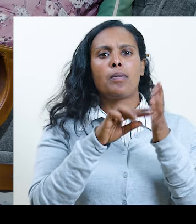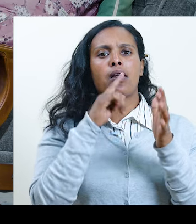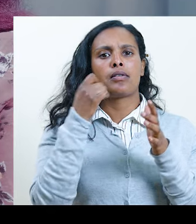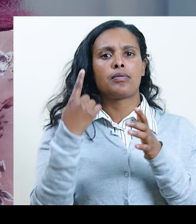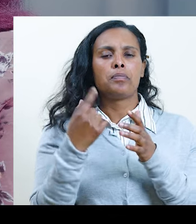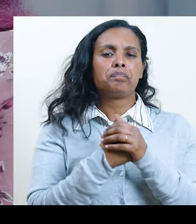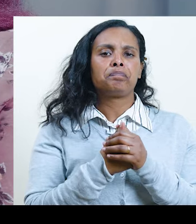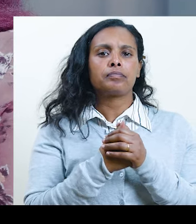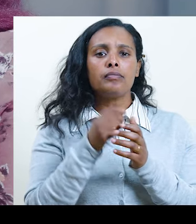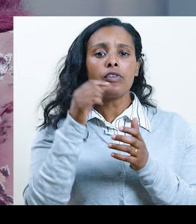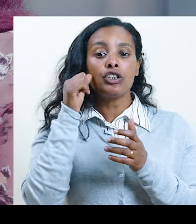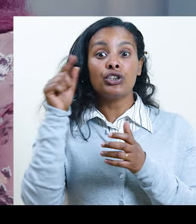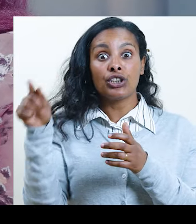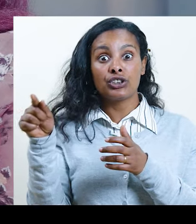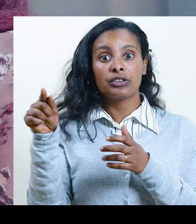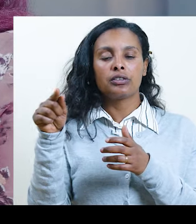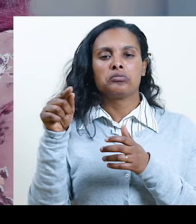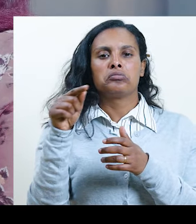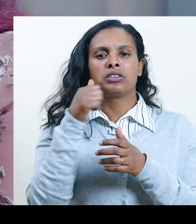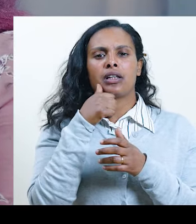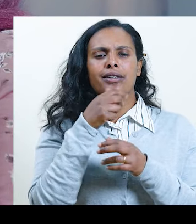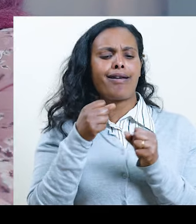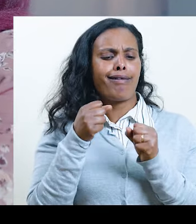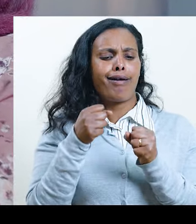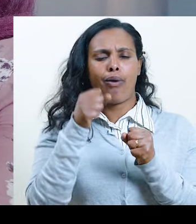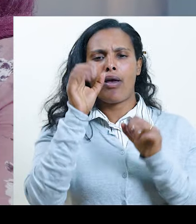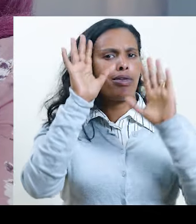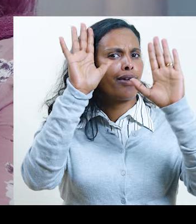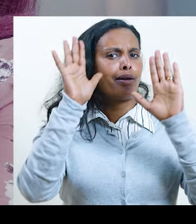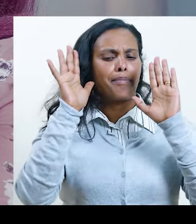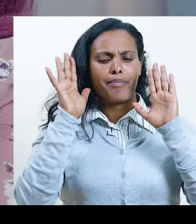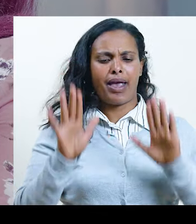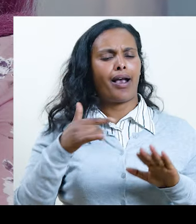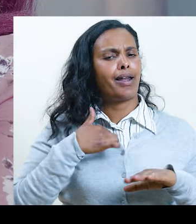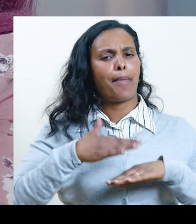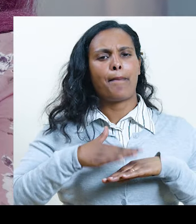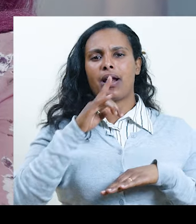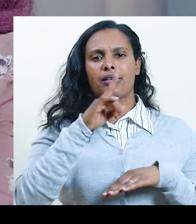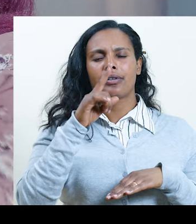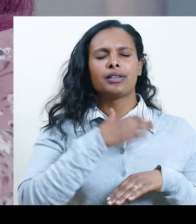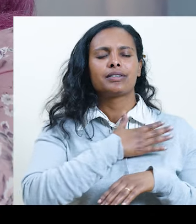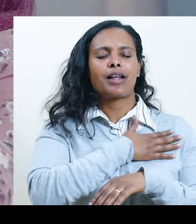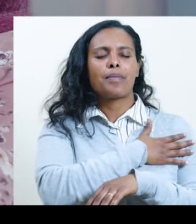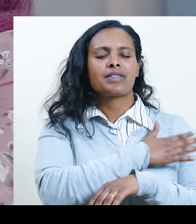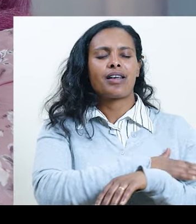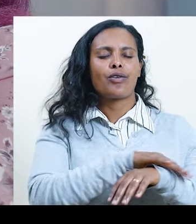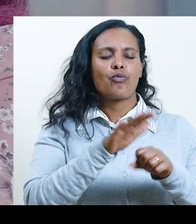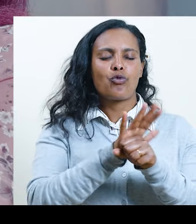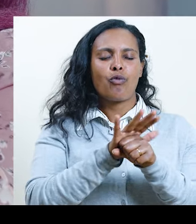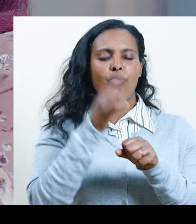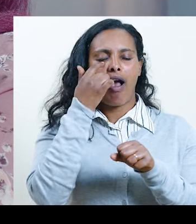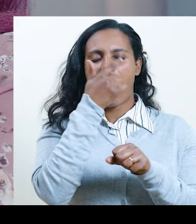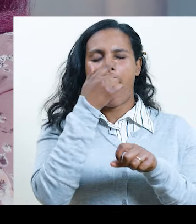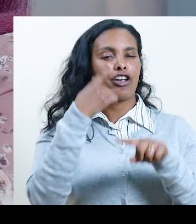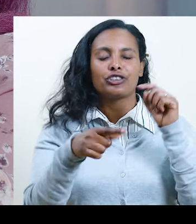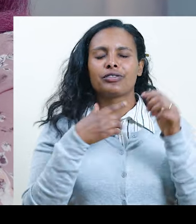ማለት ነው። እና ያቺ ልጅ ጥንካሬዋ ይገርመኛል። ከኔ በላይ ትዳብሰኝ ነበር ሙሉ አይኗ